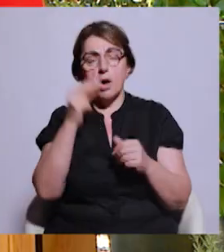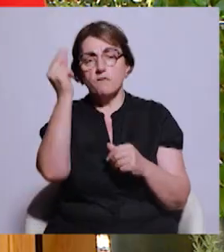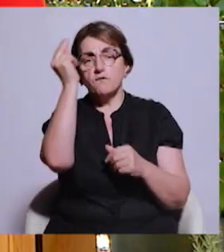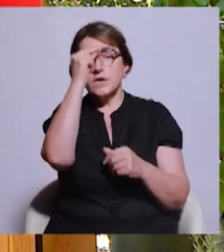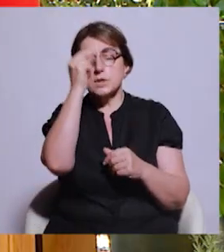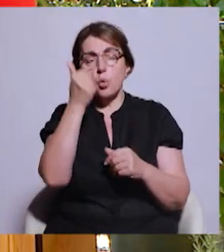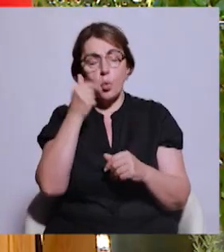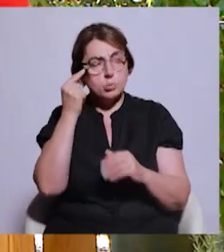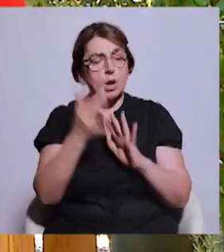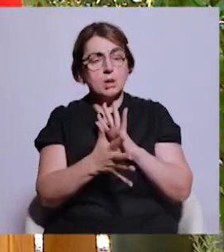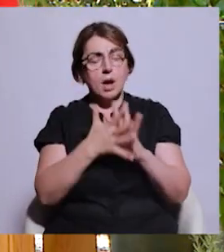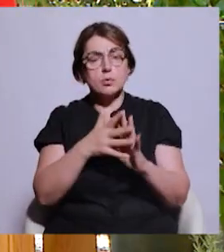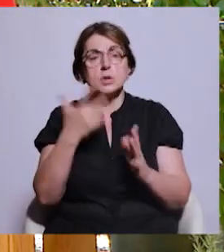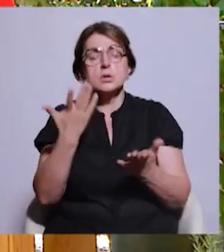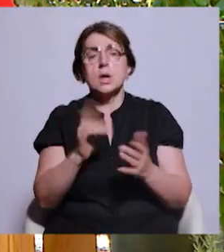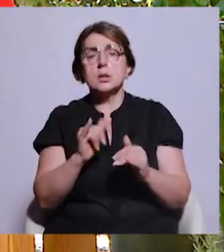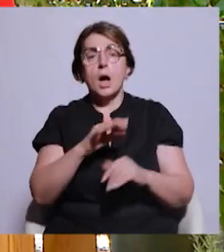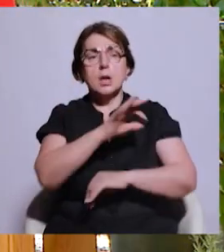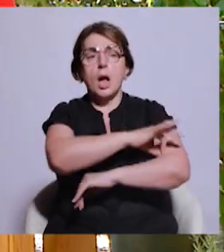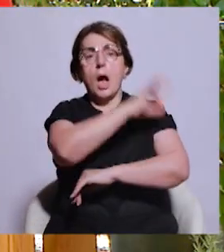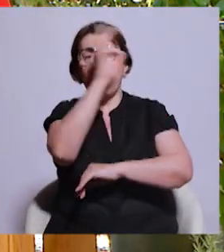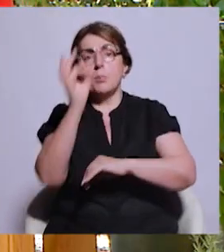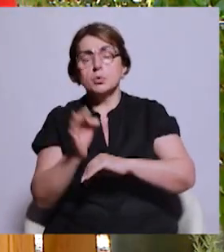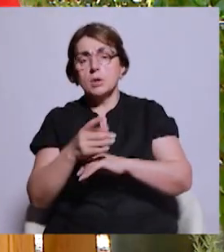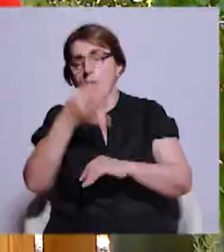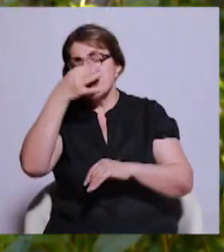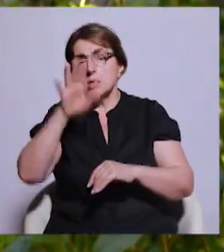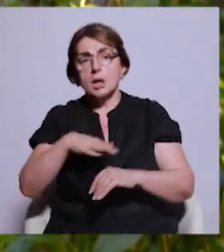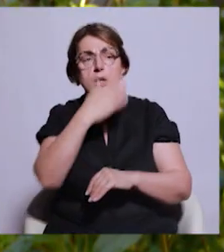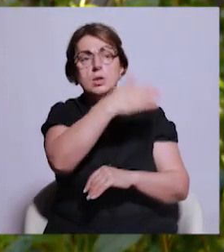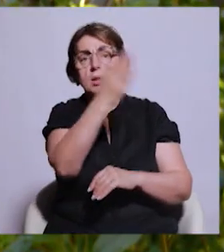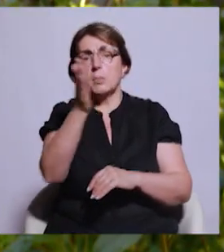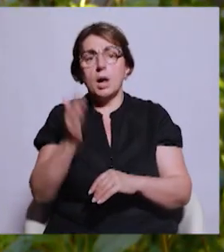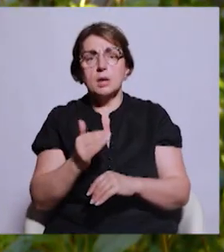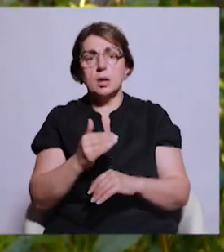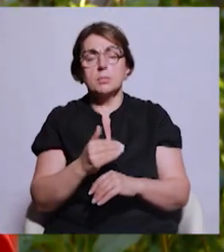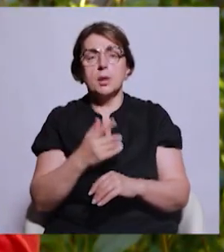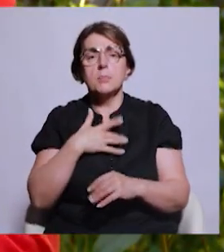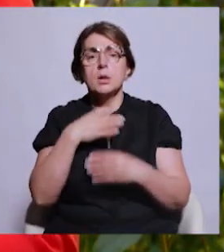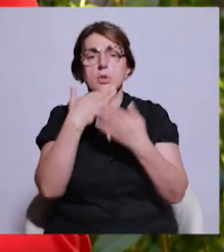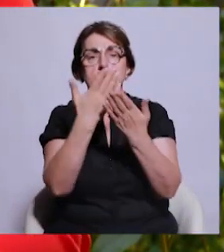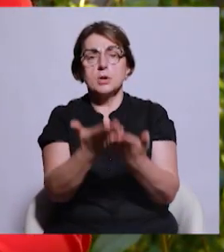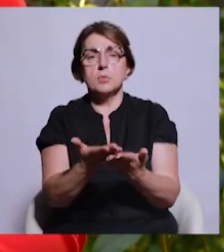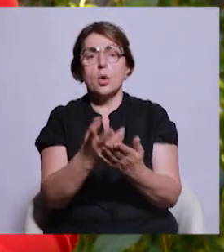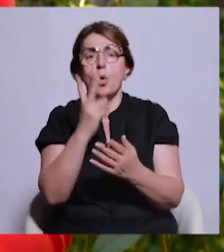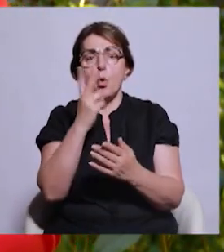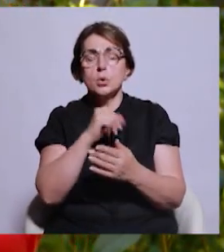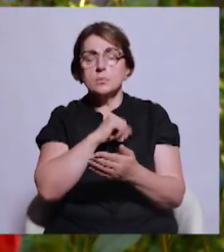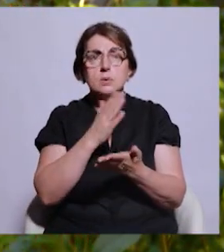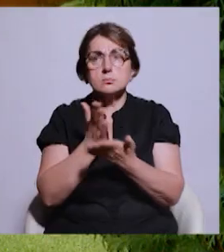უნდა დავისწავლოთ, როგორ უნდა მივხვდეთ საითარის აღმოსავლეთი ან დანარჩენი მხარეები. მე შემიძლია